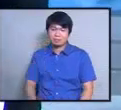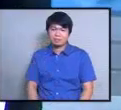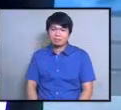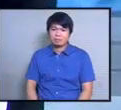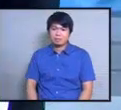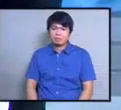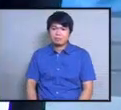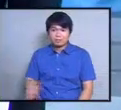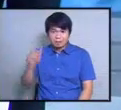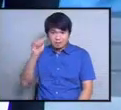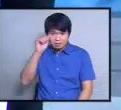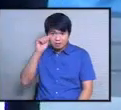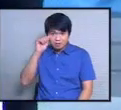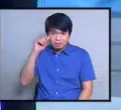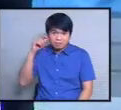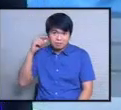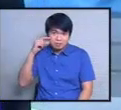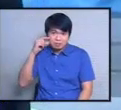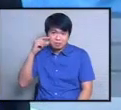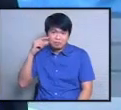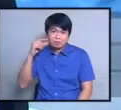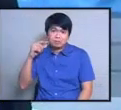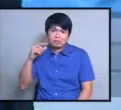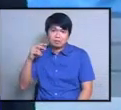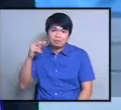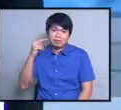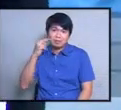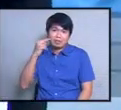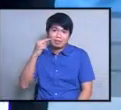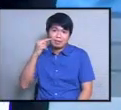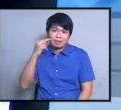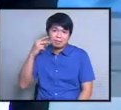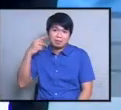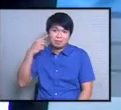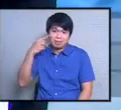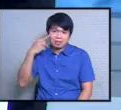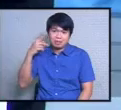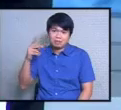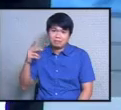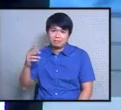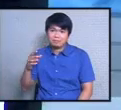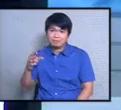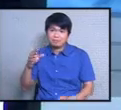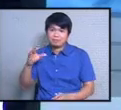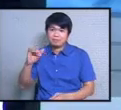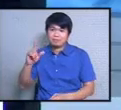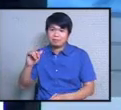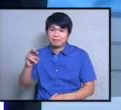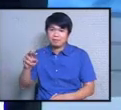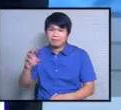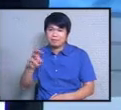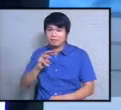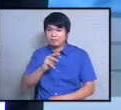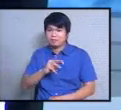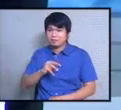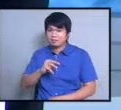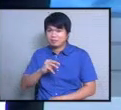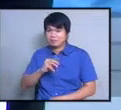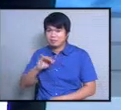Si Aquilino Kilinging Pimentel Jr. o si Nene Pimentel, pinanganak po sa Claveria, Misamis Oriental noong taong